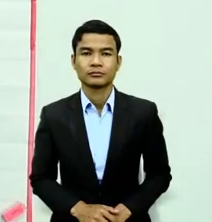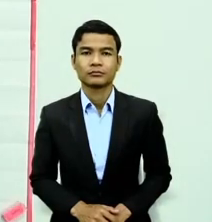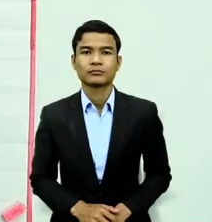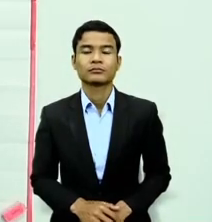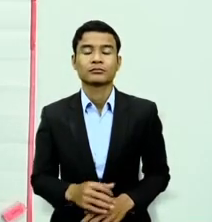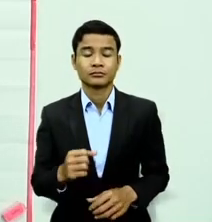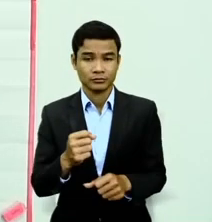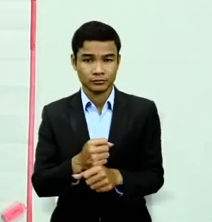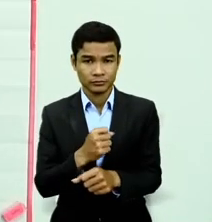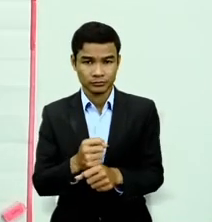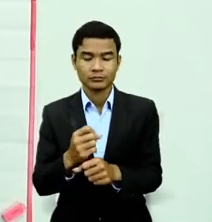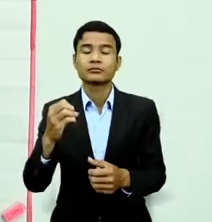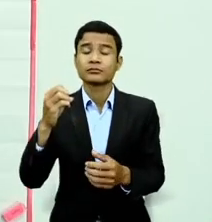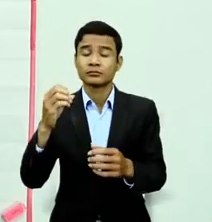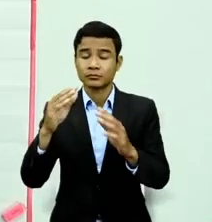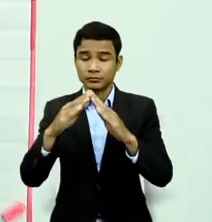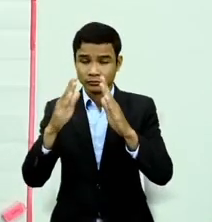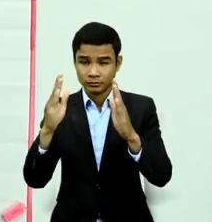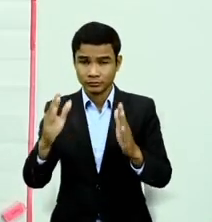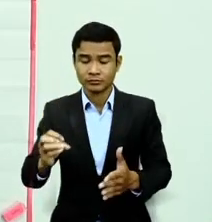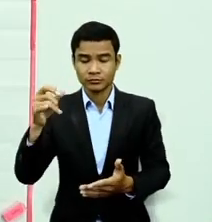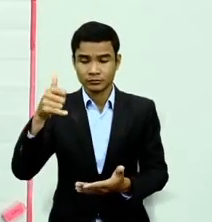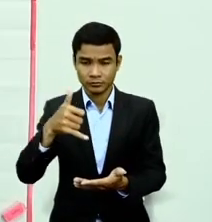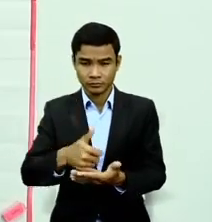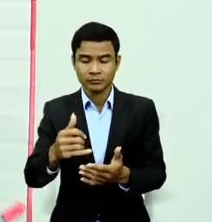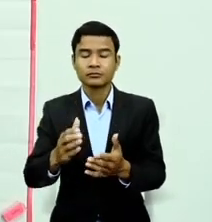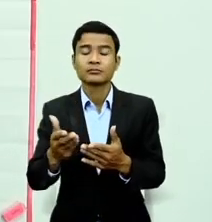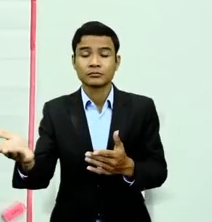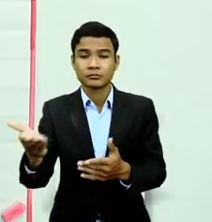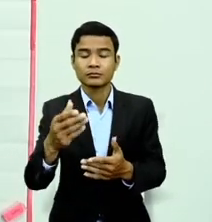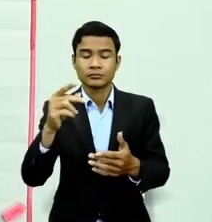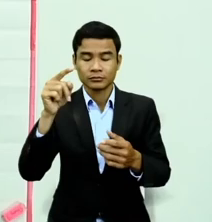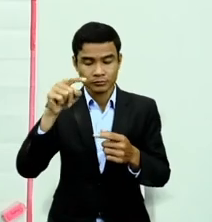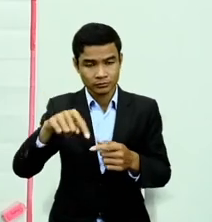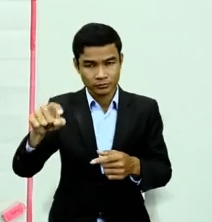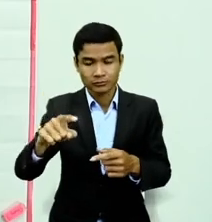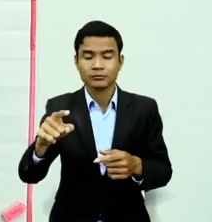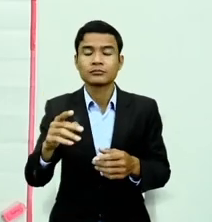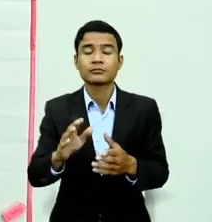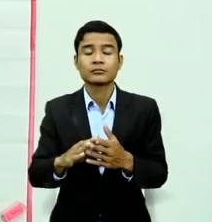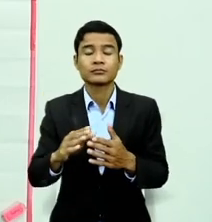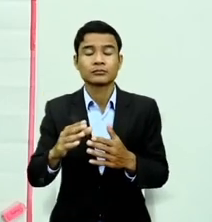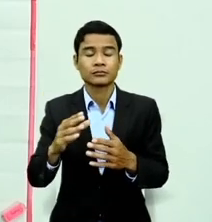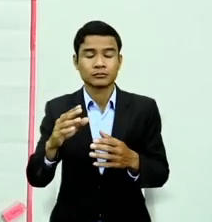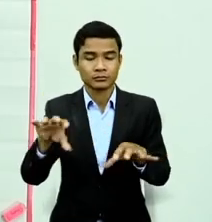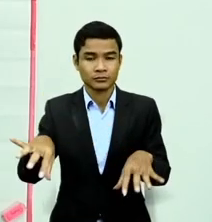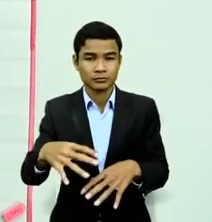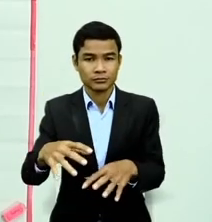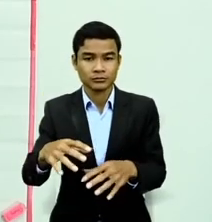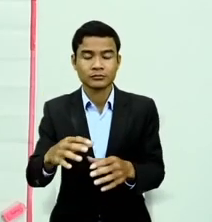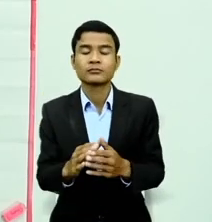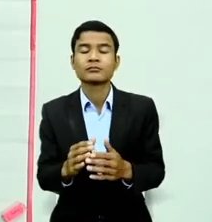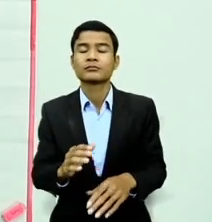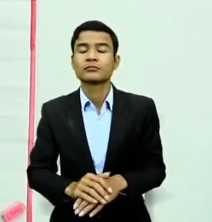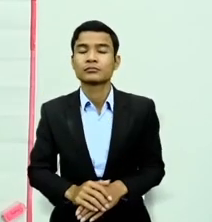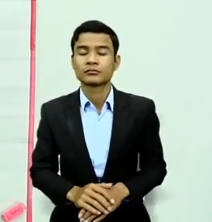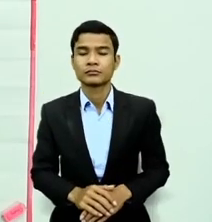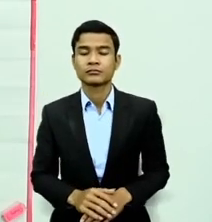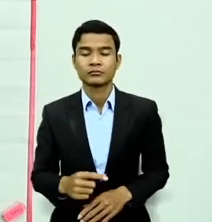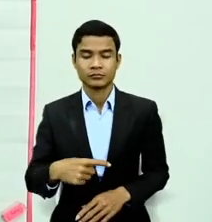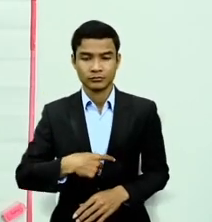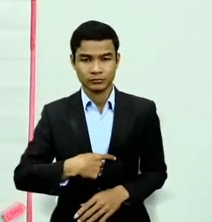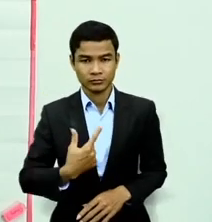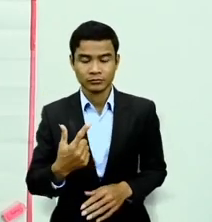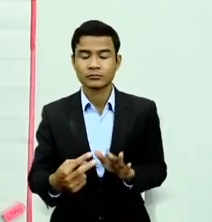cái chế cách ca này ngày nay cứ nè cứ ở con cho cô vong chăm pu sạ cá mập hiệp đài đó